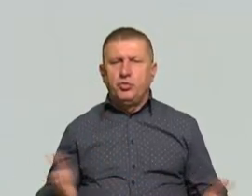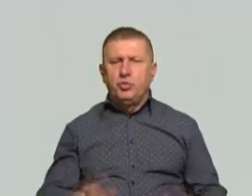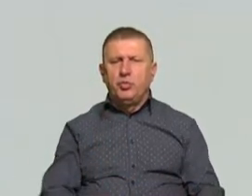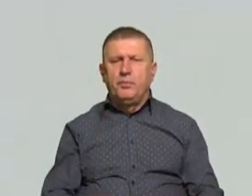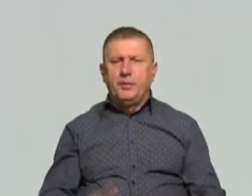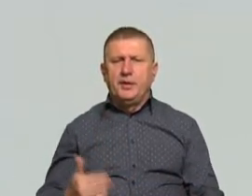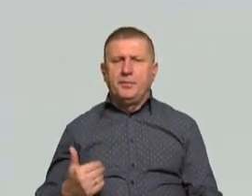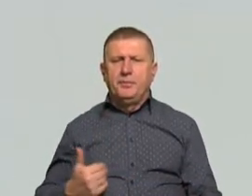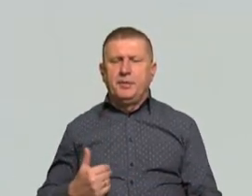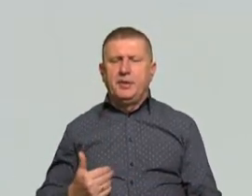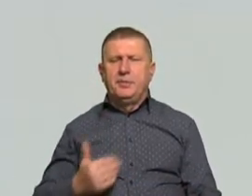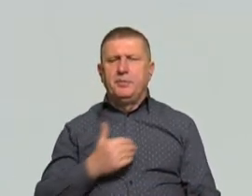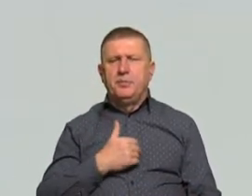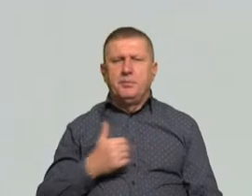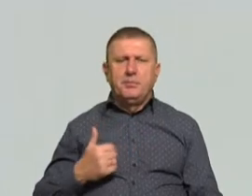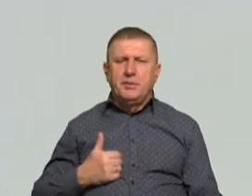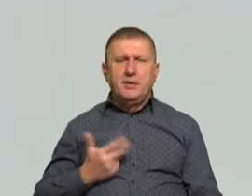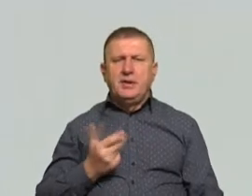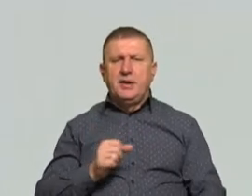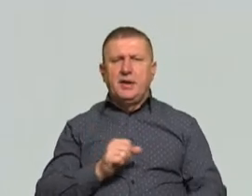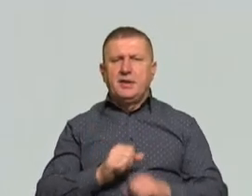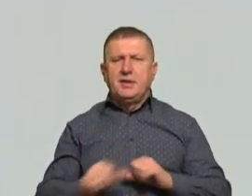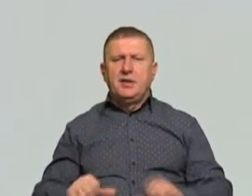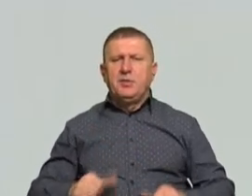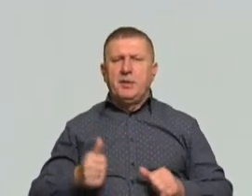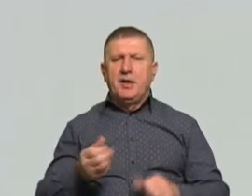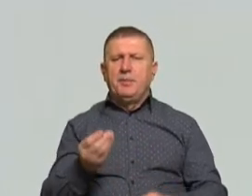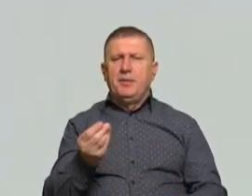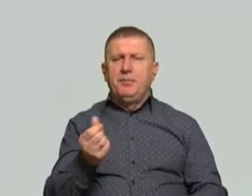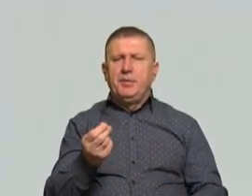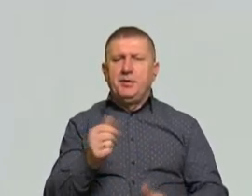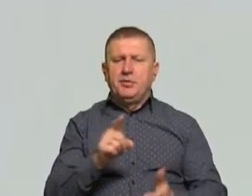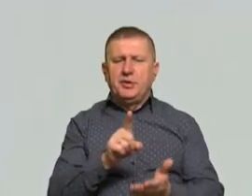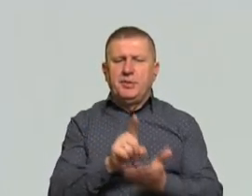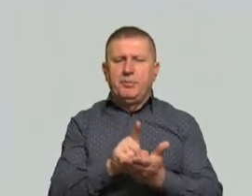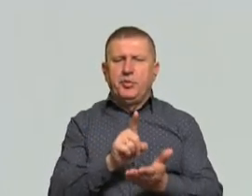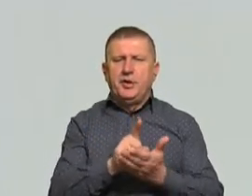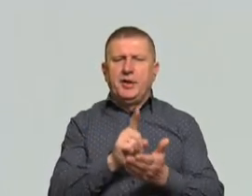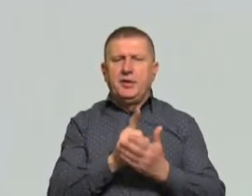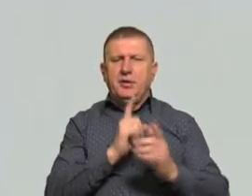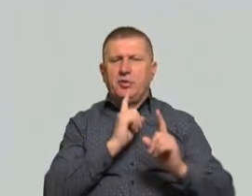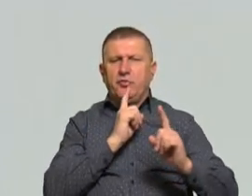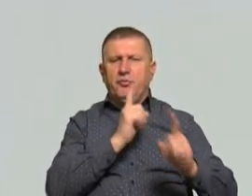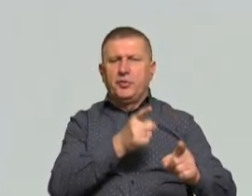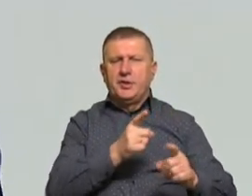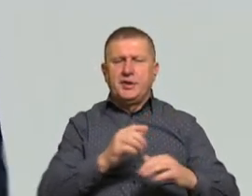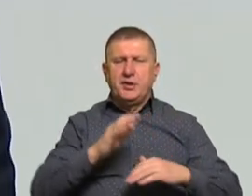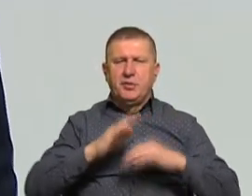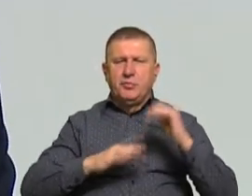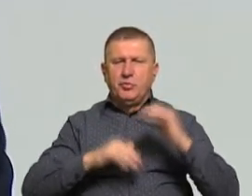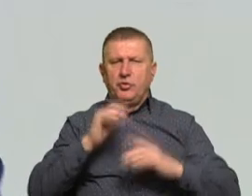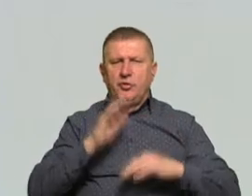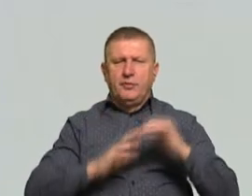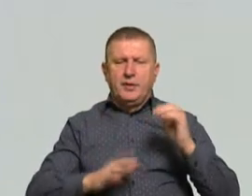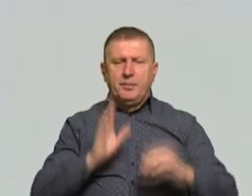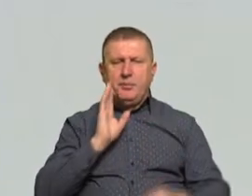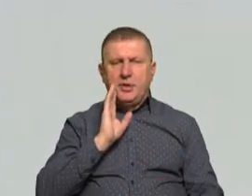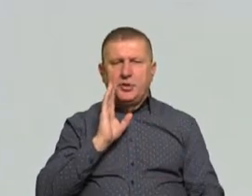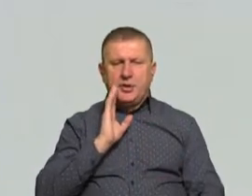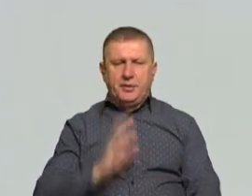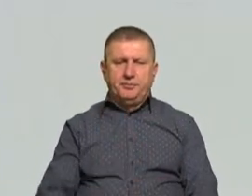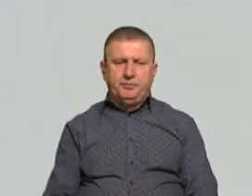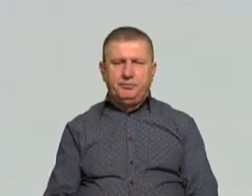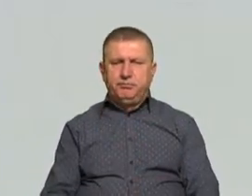nie jesteśmy za to, żeby pieniądze podatników przeznaczać na budowę mieszkań komunalnych, tak? Przynajmniej w taki sposób. No to